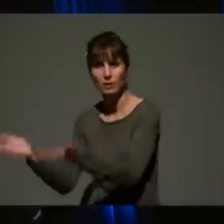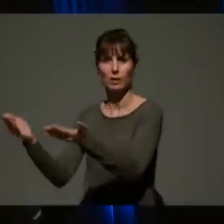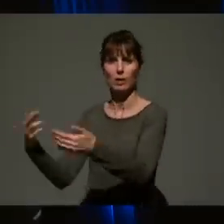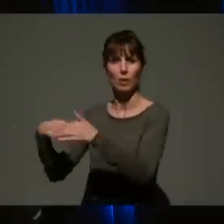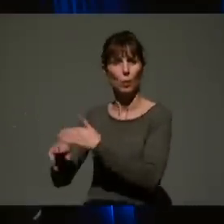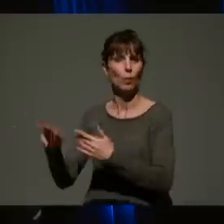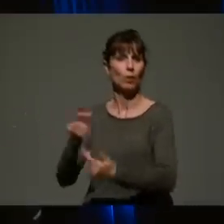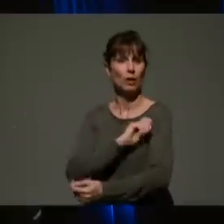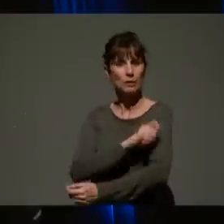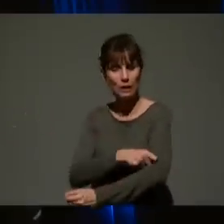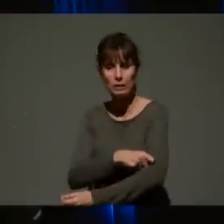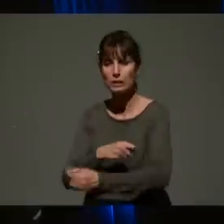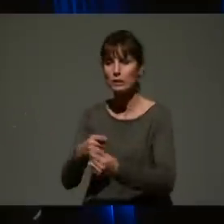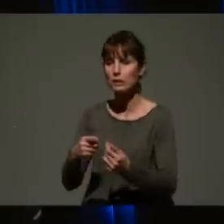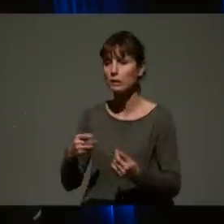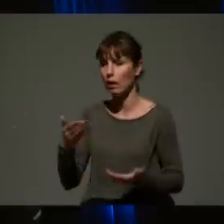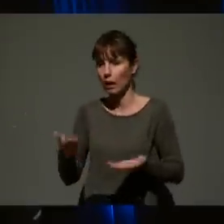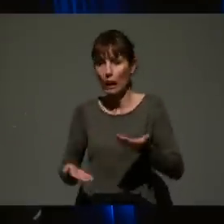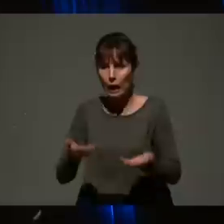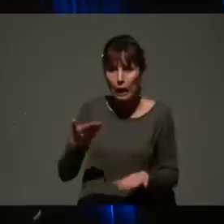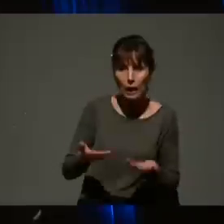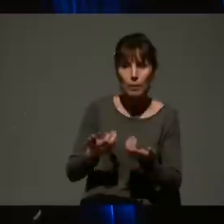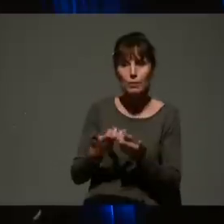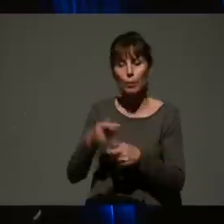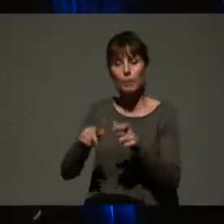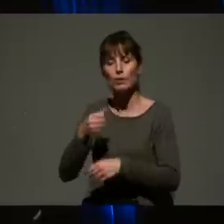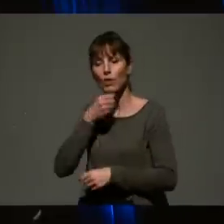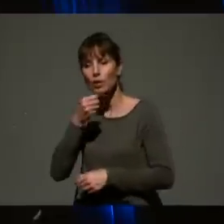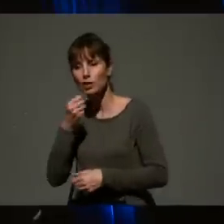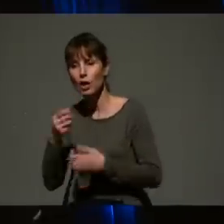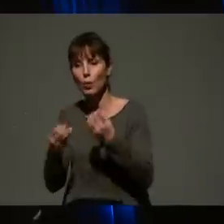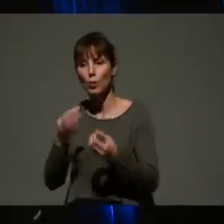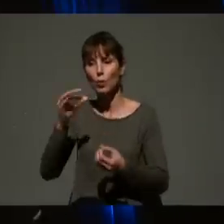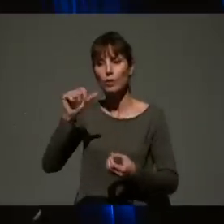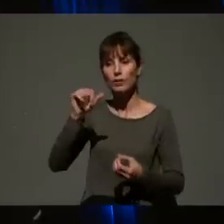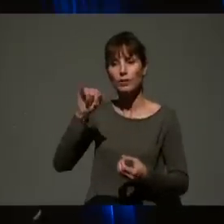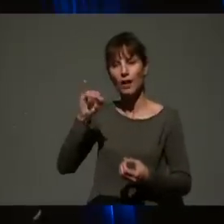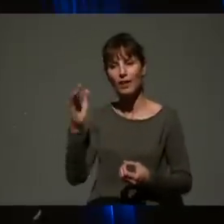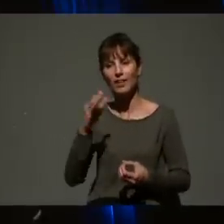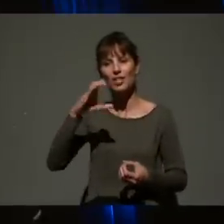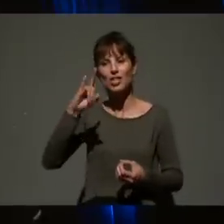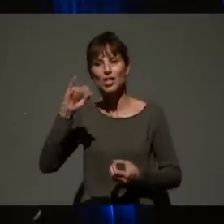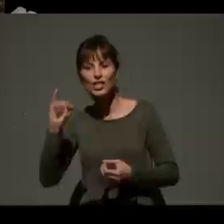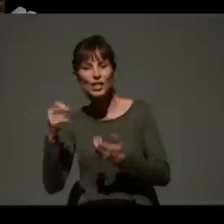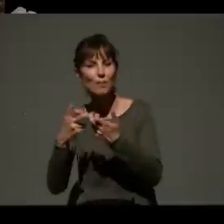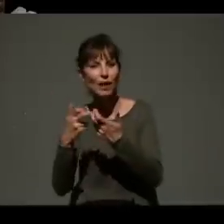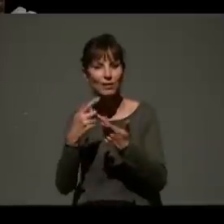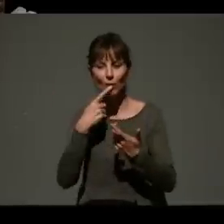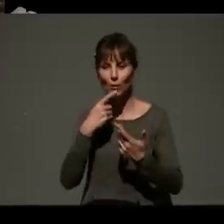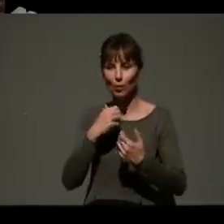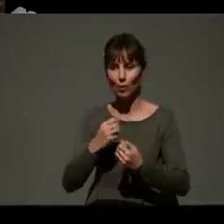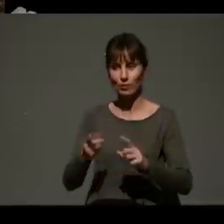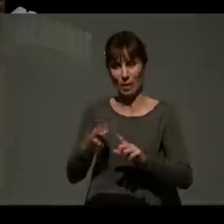des exercices d'équilibre, de proprioception, notamment chez les personnes âgées, comme le tai chi. On peut se débrouiller pour entretenir la force,